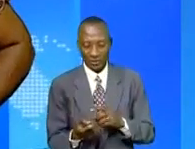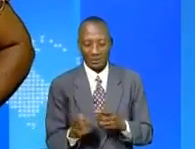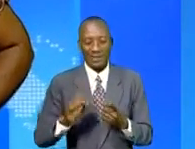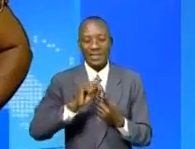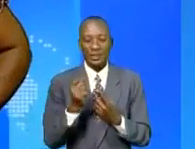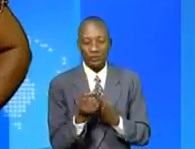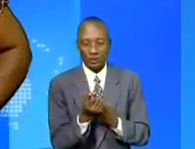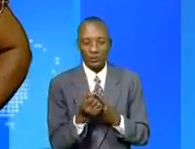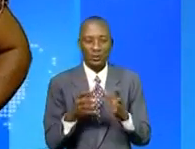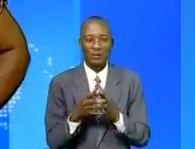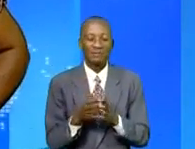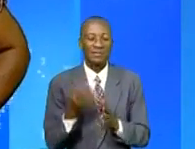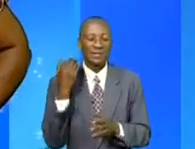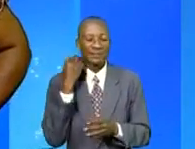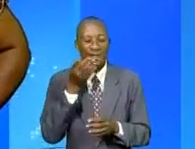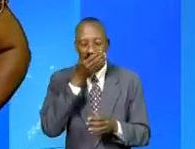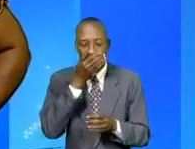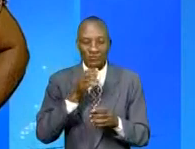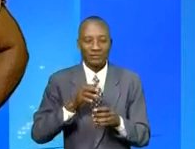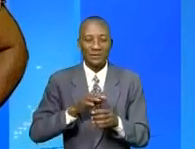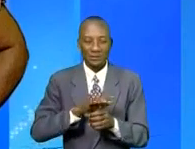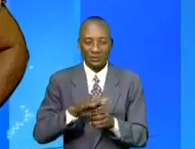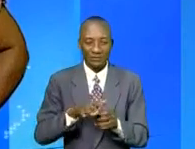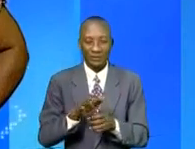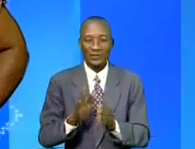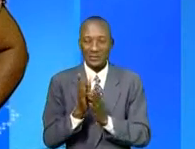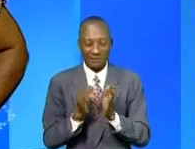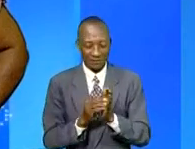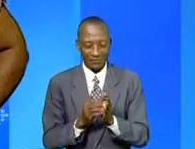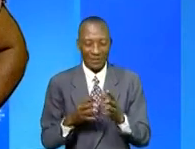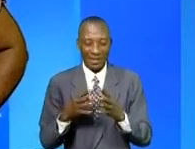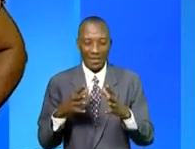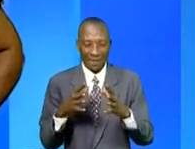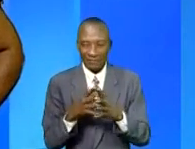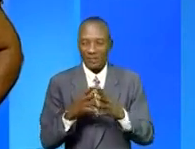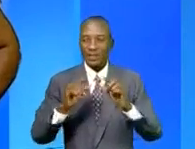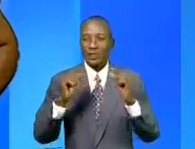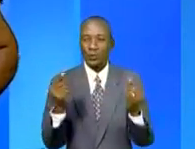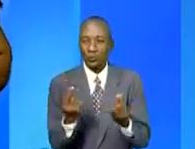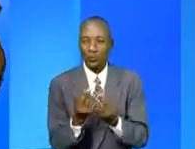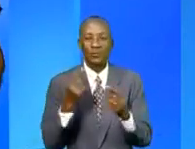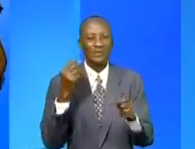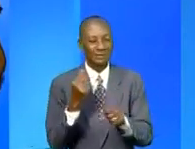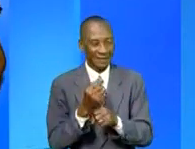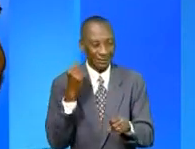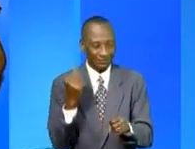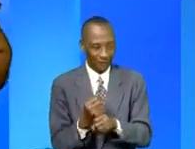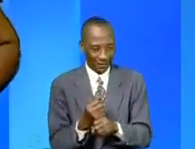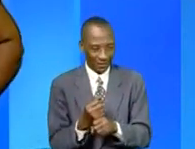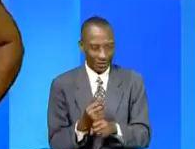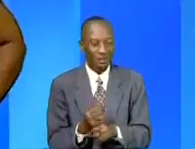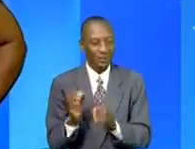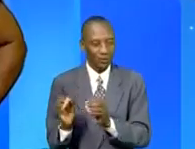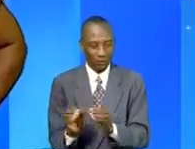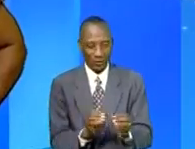superpositions des titres et des conflits. Le groupe de travail Climat Red a renouvelé, salue cette signature. Notre consoeur Néné Maïzana nous en dit